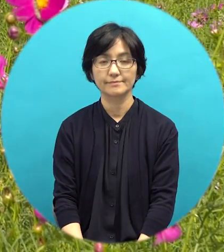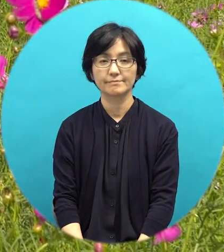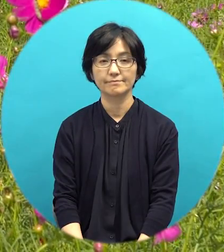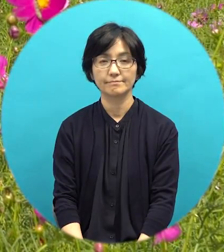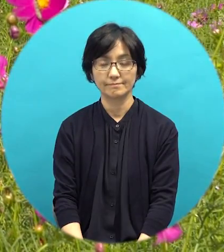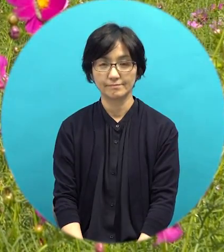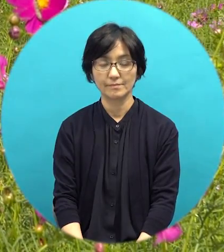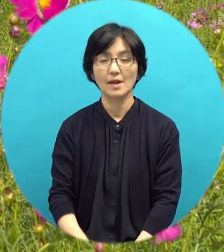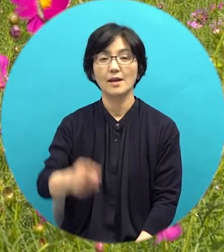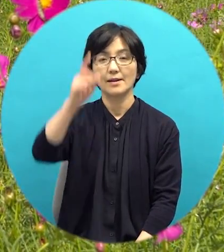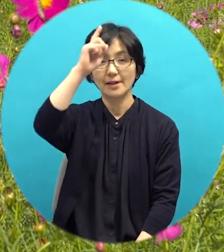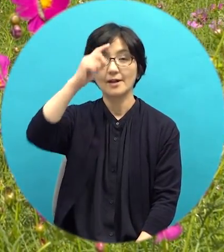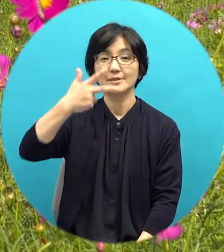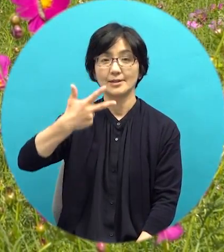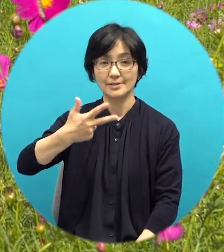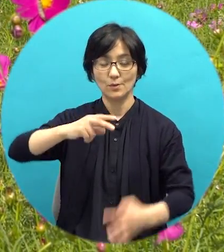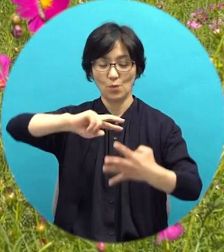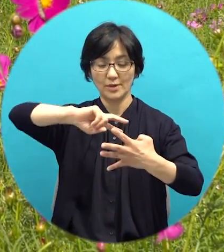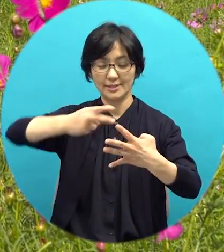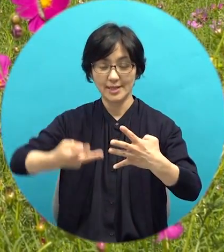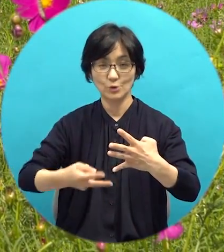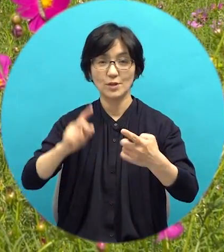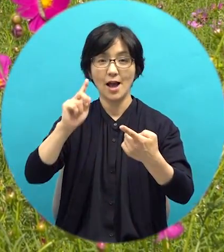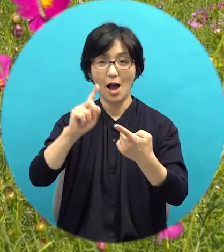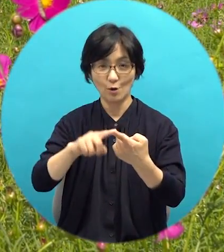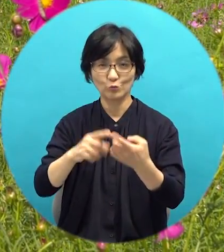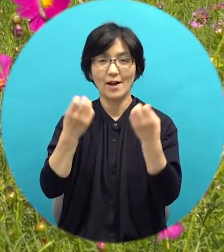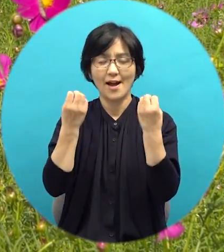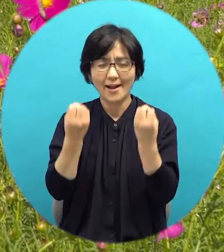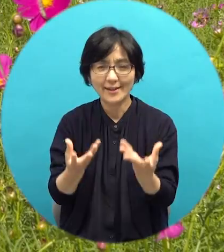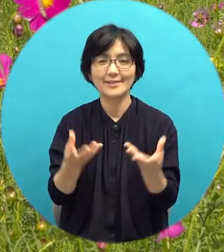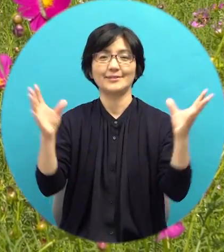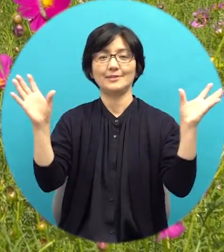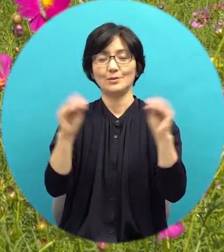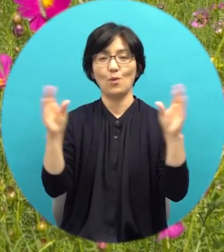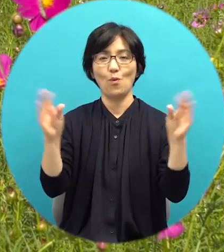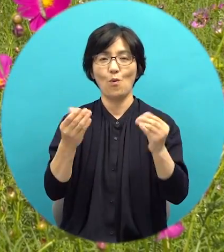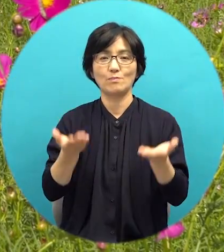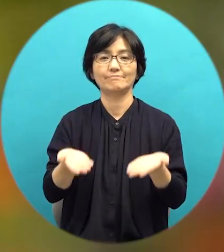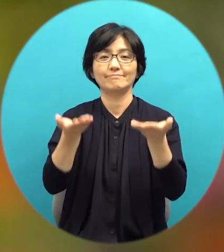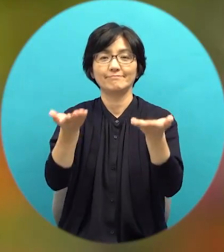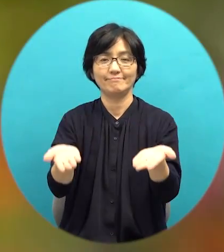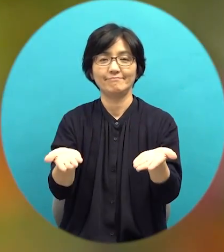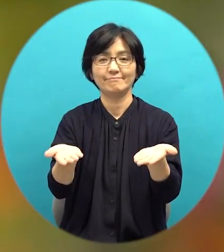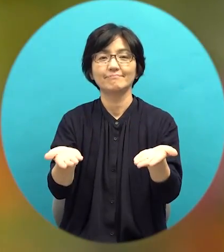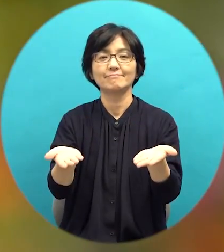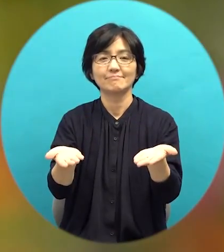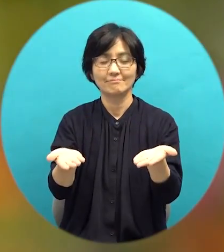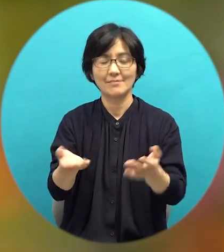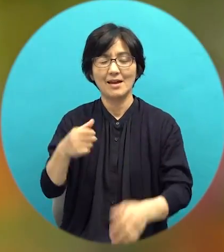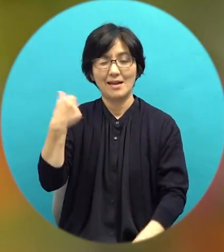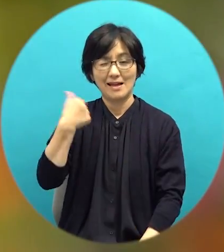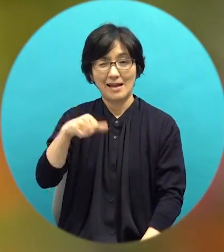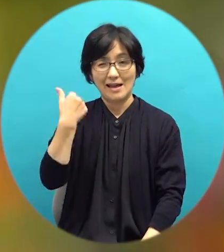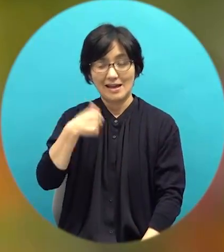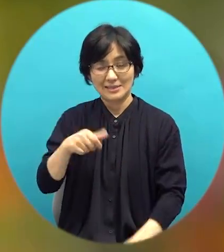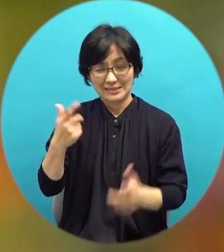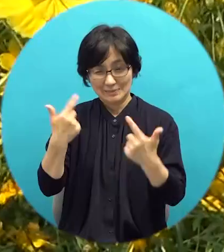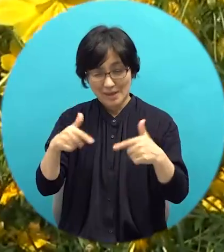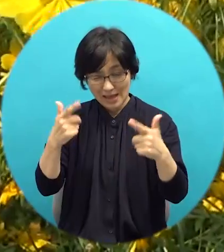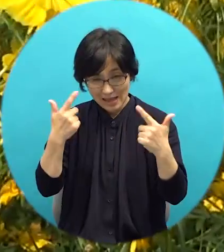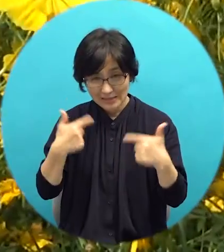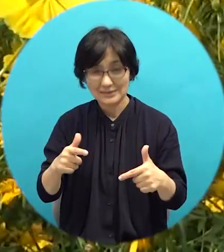毎回高崎市の旬の話題をお送りする高崎もぎたて情報。猛暑の日々が過